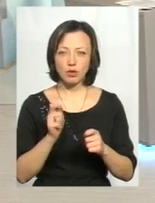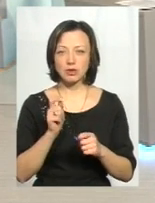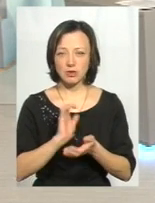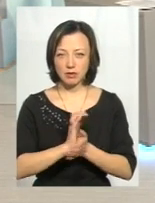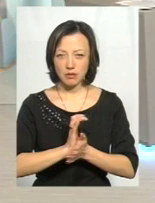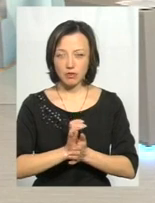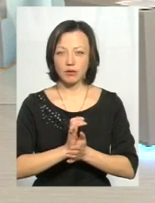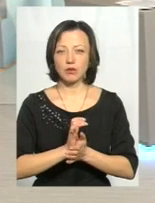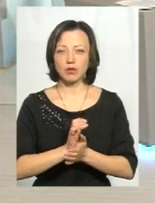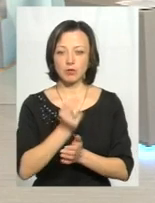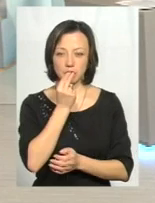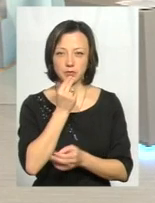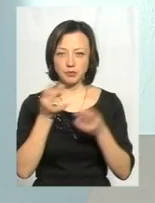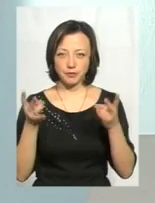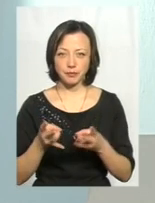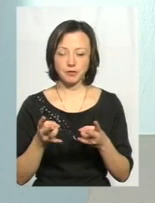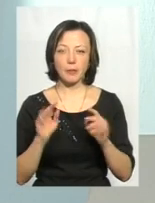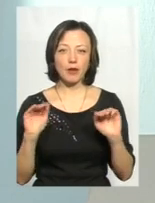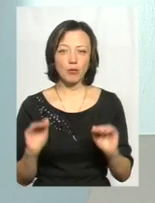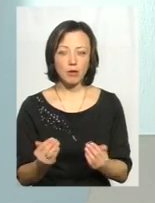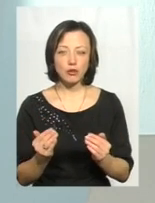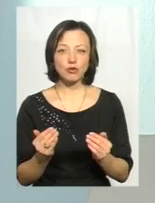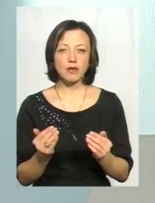така продукти, і обмежувати